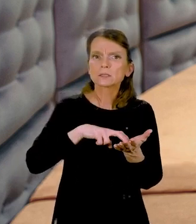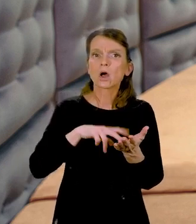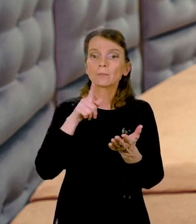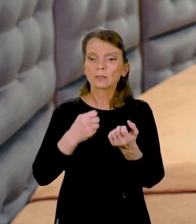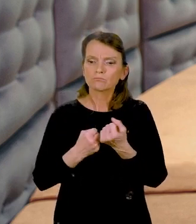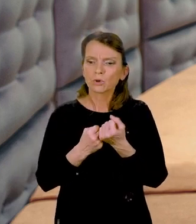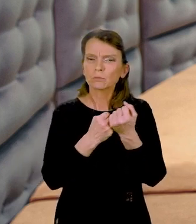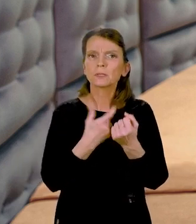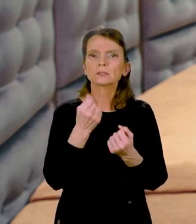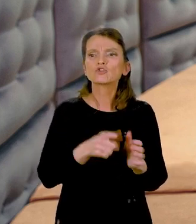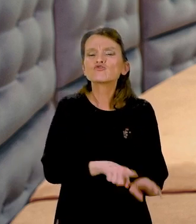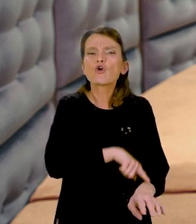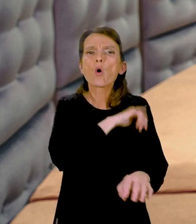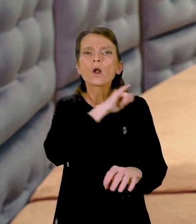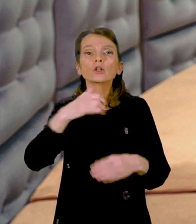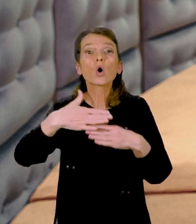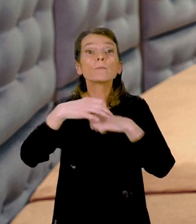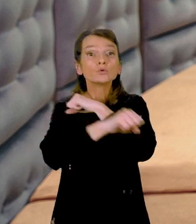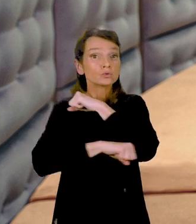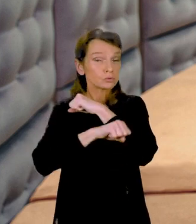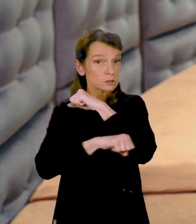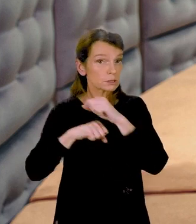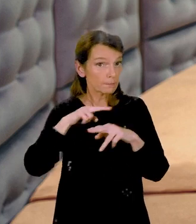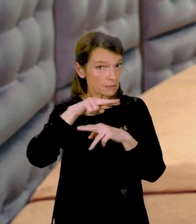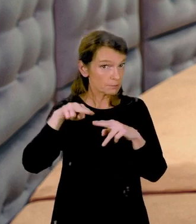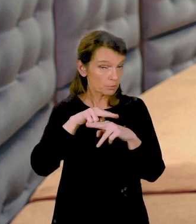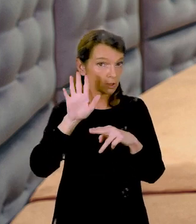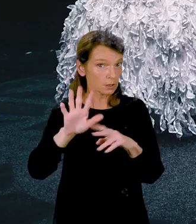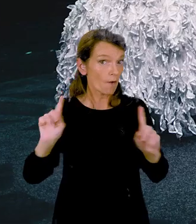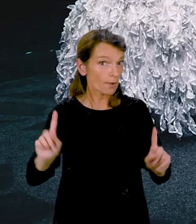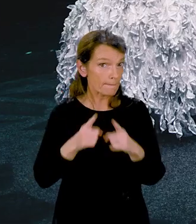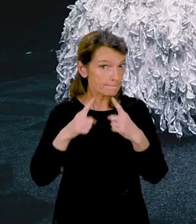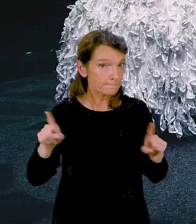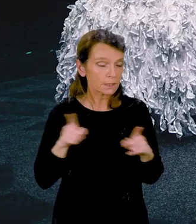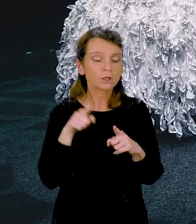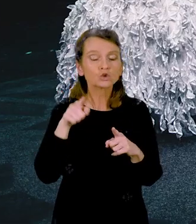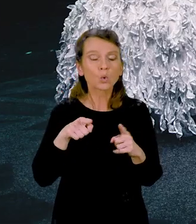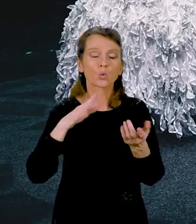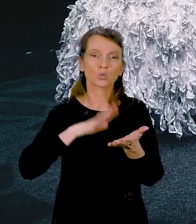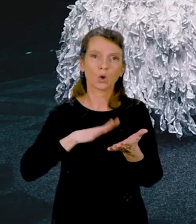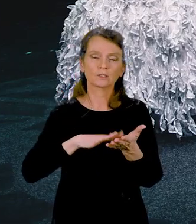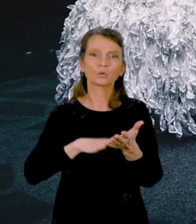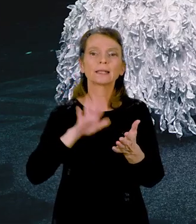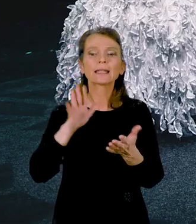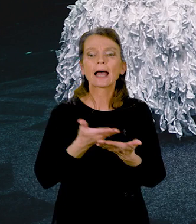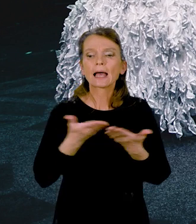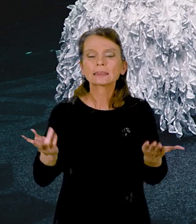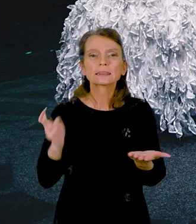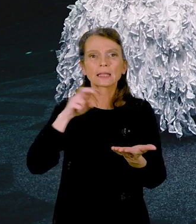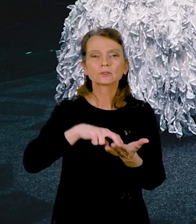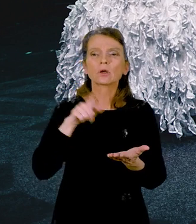jih podpira z dolgoletnim obštudijskim izpopolnjevanjem svojega petja, dokazujejo, da je scenski